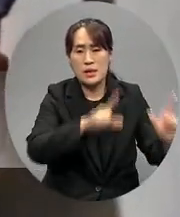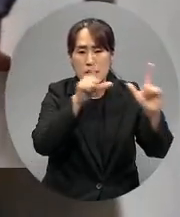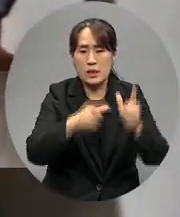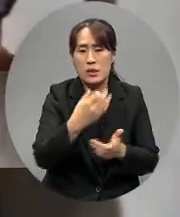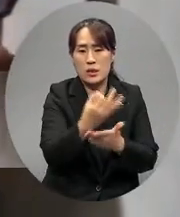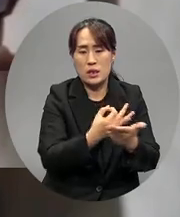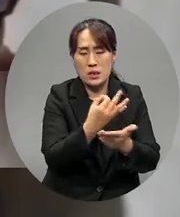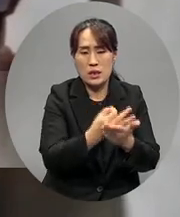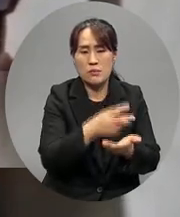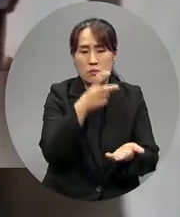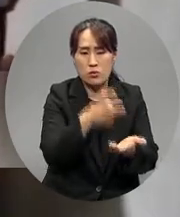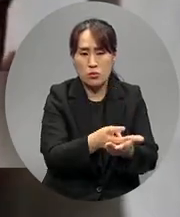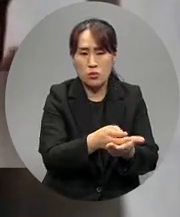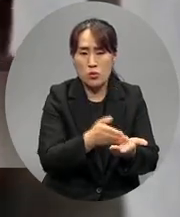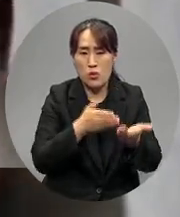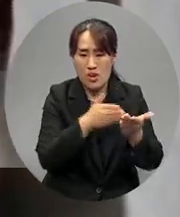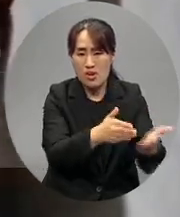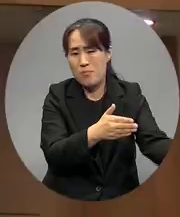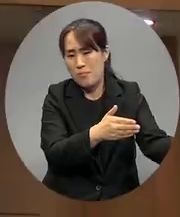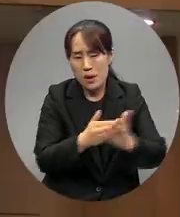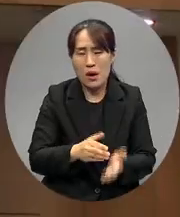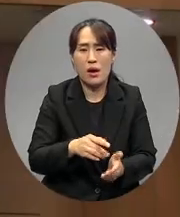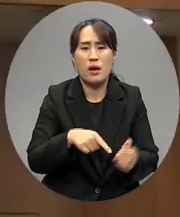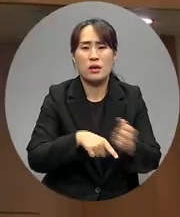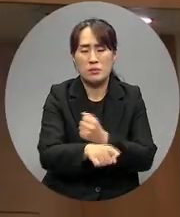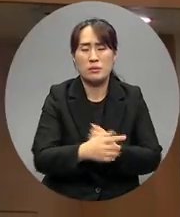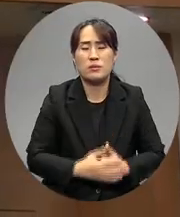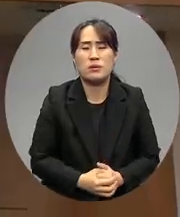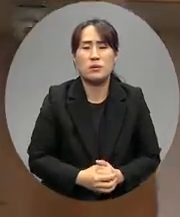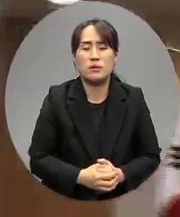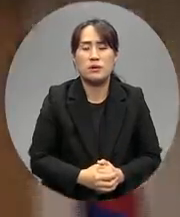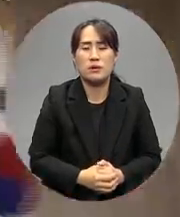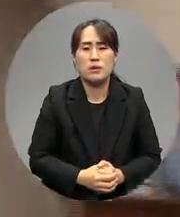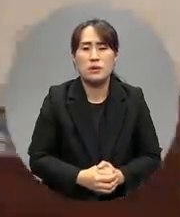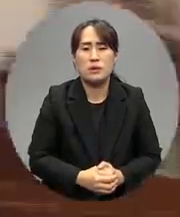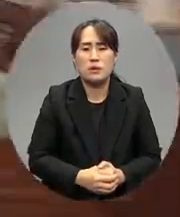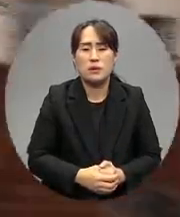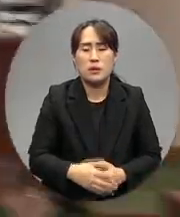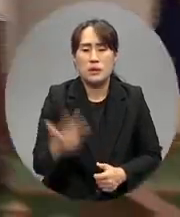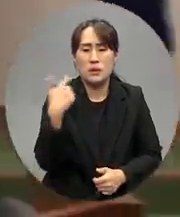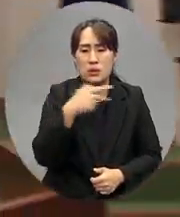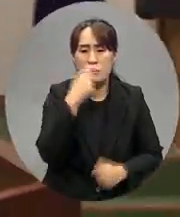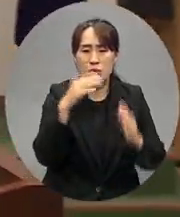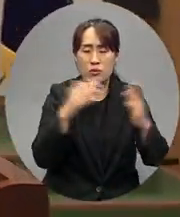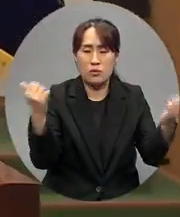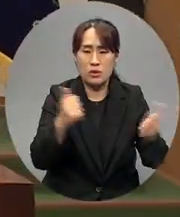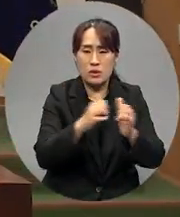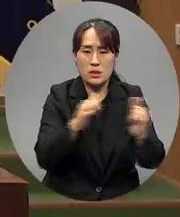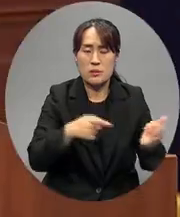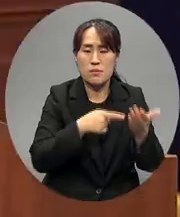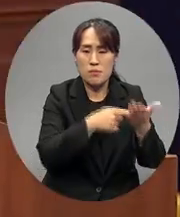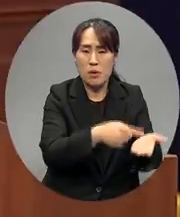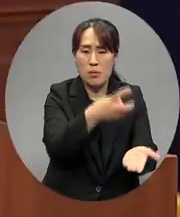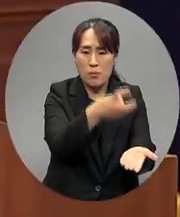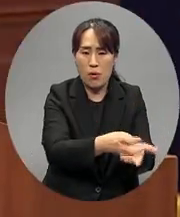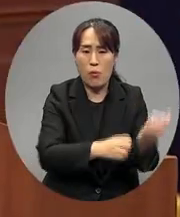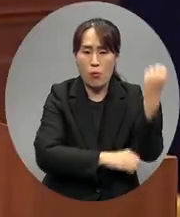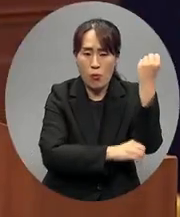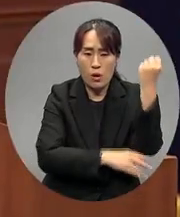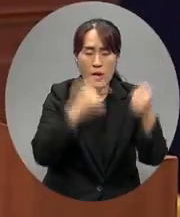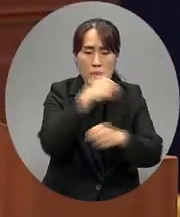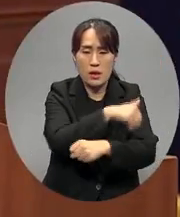생활임금조례가 부결된 데 항의한 겁니다. 앞서 지난주 음성군 의원들은 주민들이 청구한 조례 원안뿐